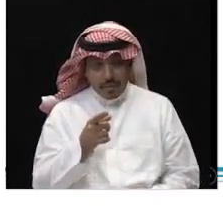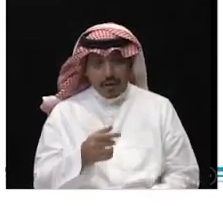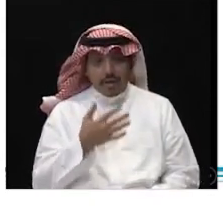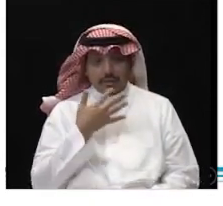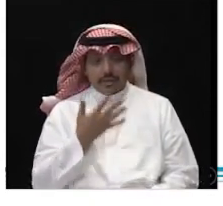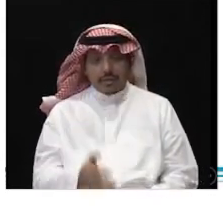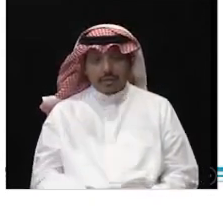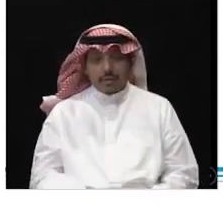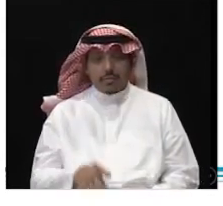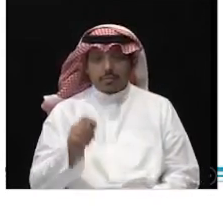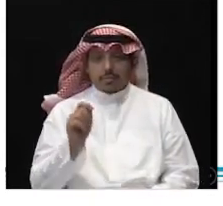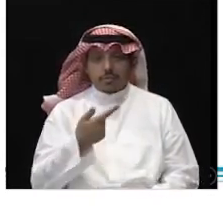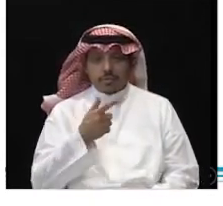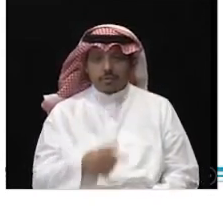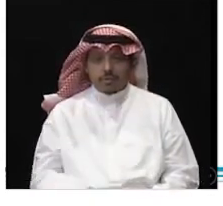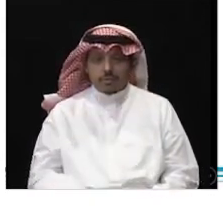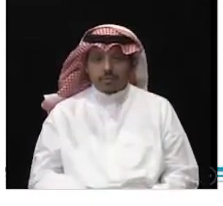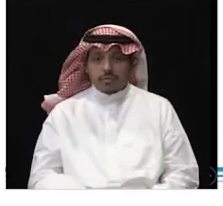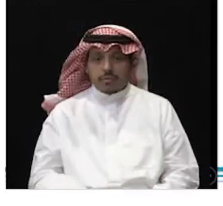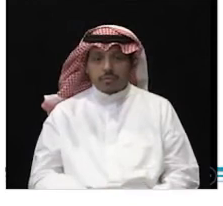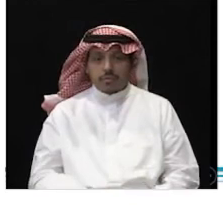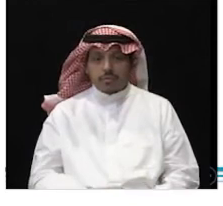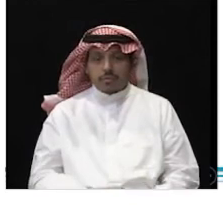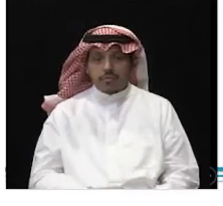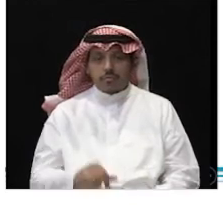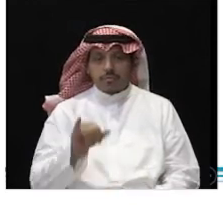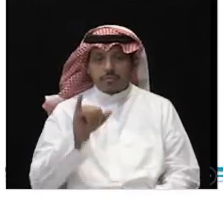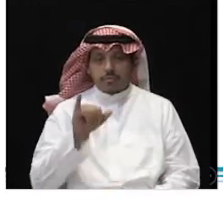أسهل وأسرع، أحسنتم. نقرأ،